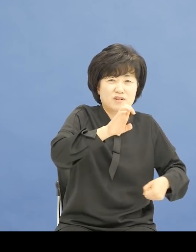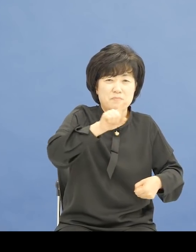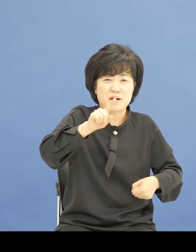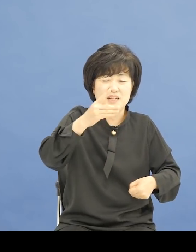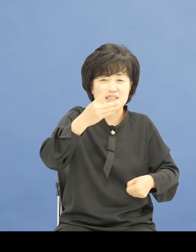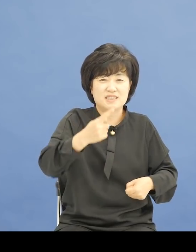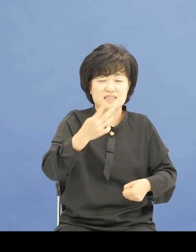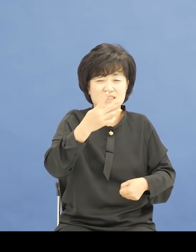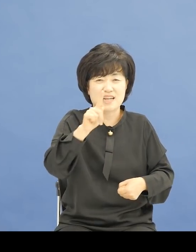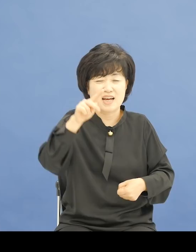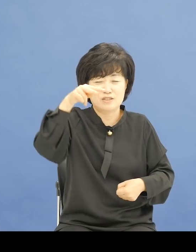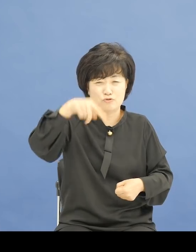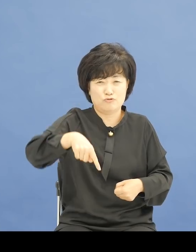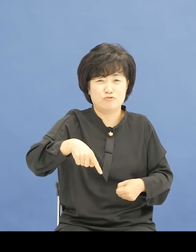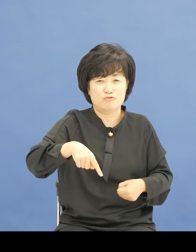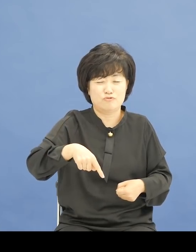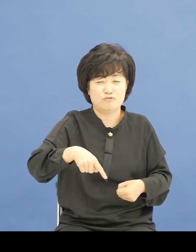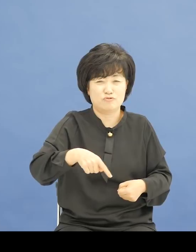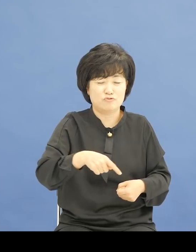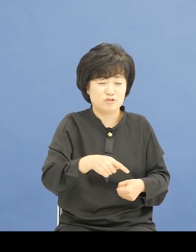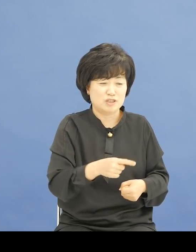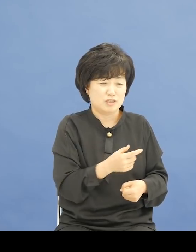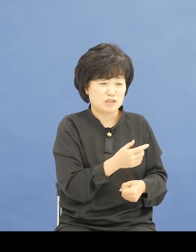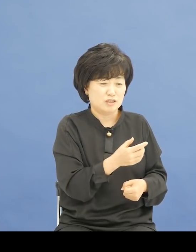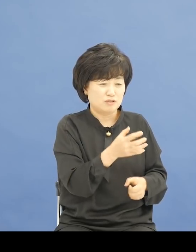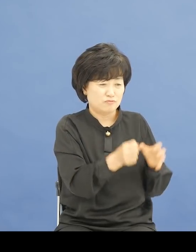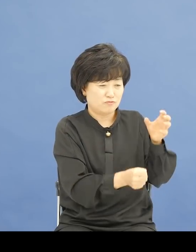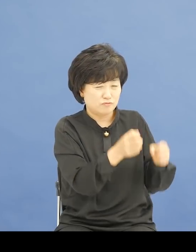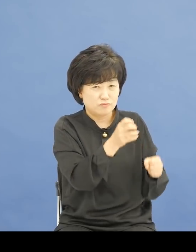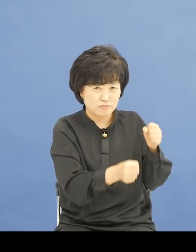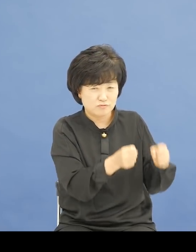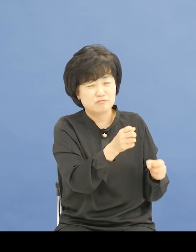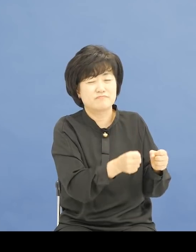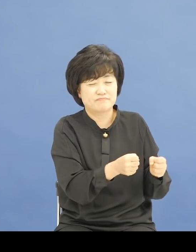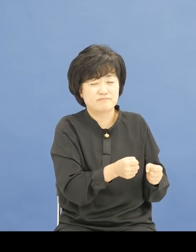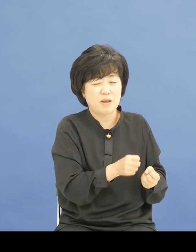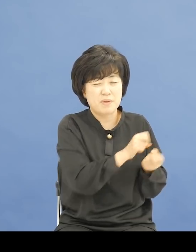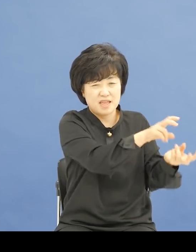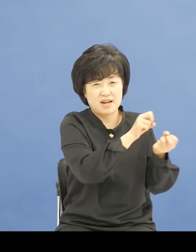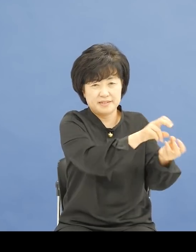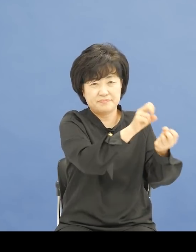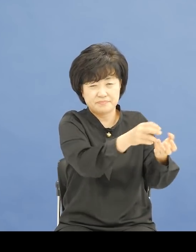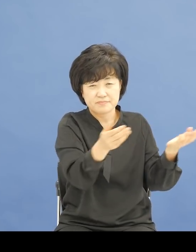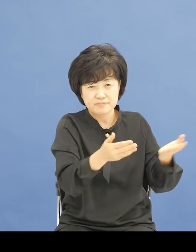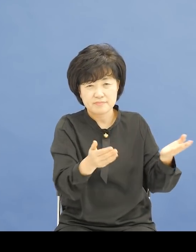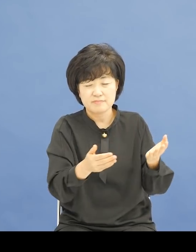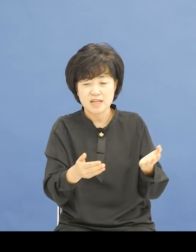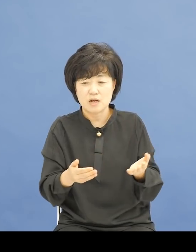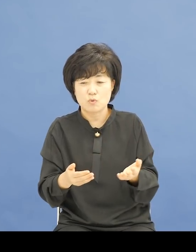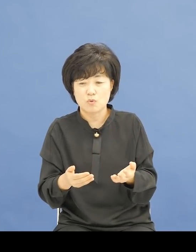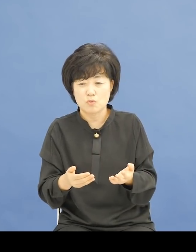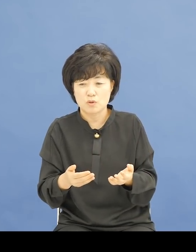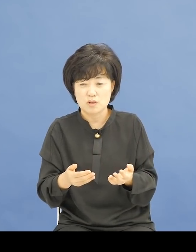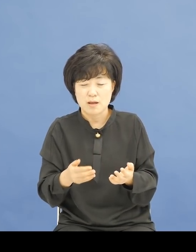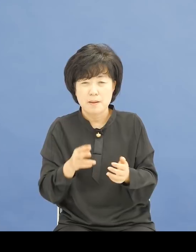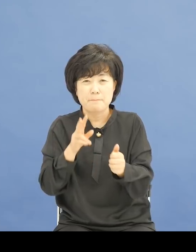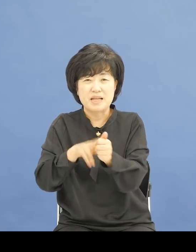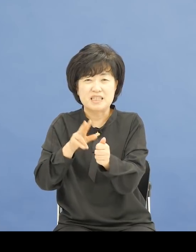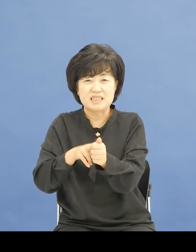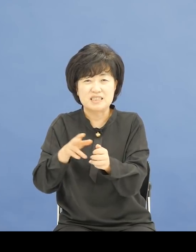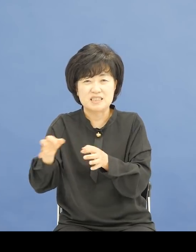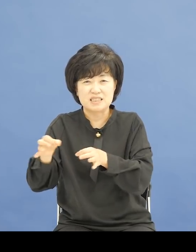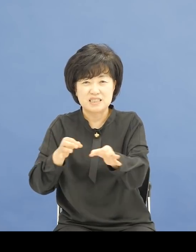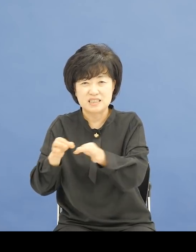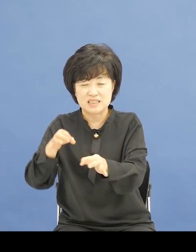별명이 파트라슈였습니다. 유업에서 우유 끄시고 매일 시식 코너에서 이렇게 반찬 음식